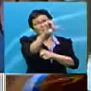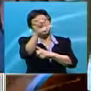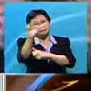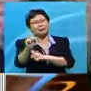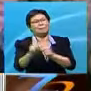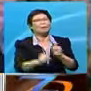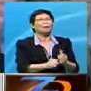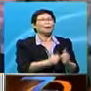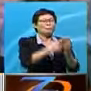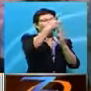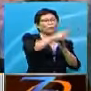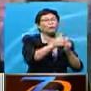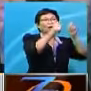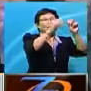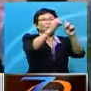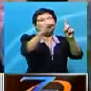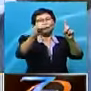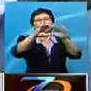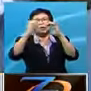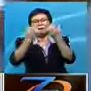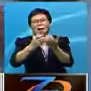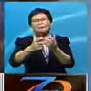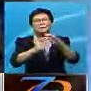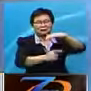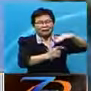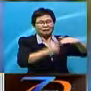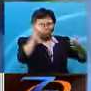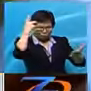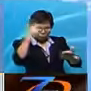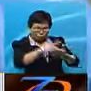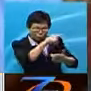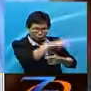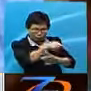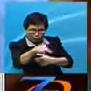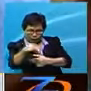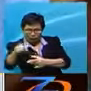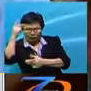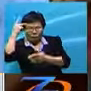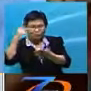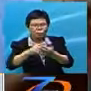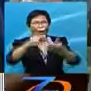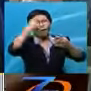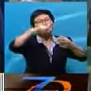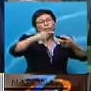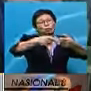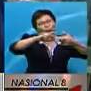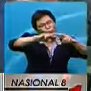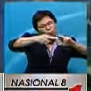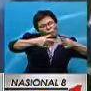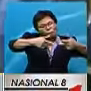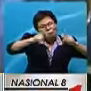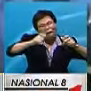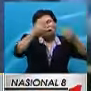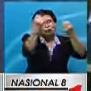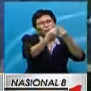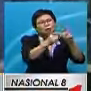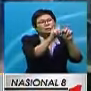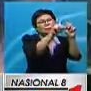perintis, 100 kelas tabika telah dikenalpasti untuk tujuan pembaikan segera. Difahamkan daripada